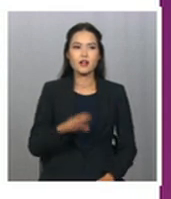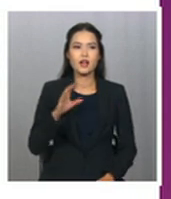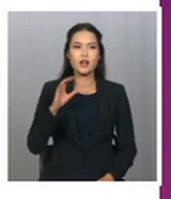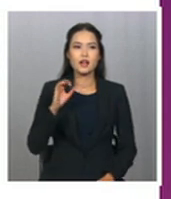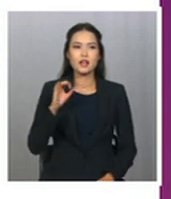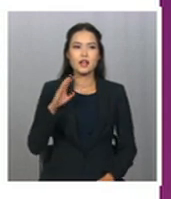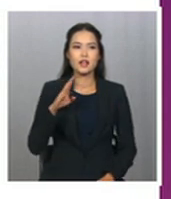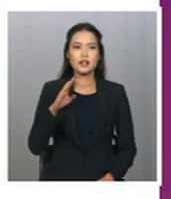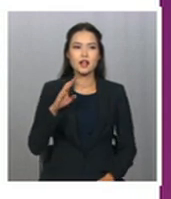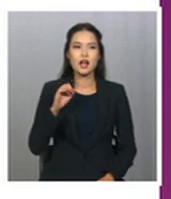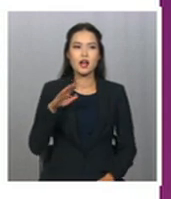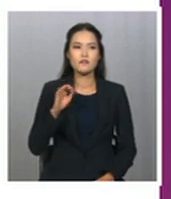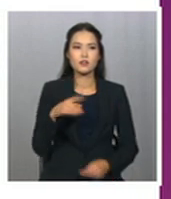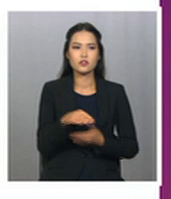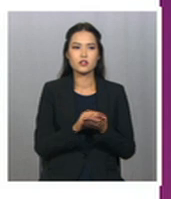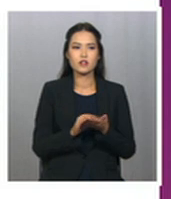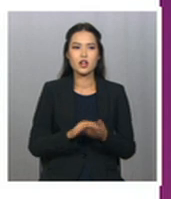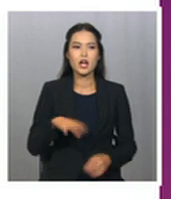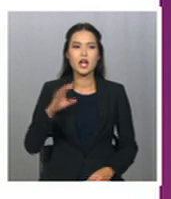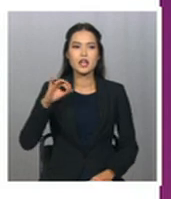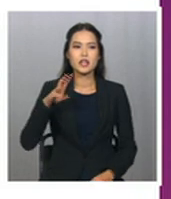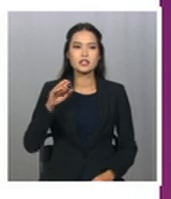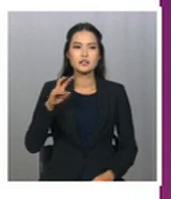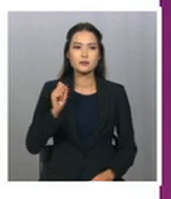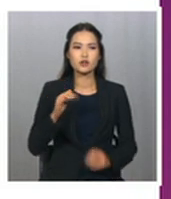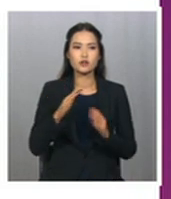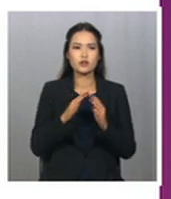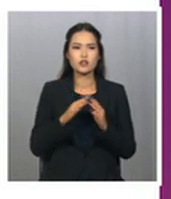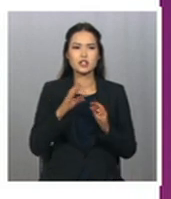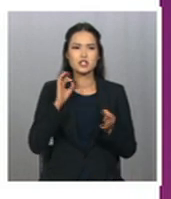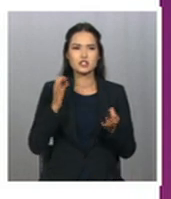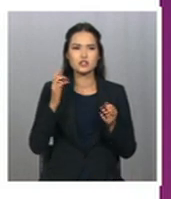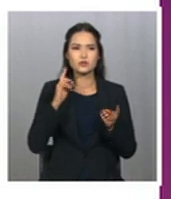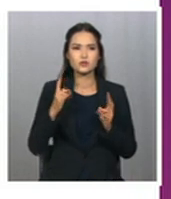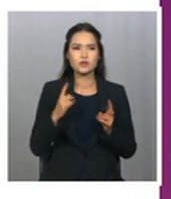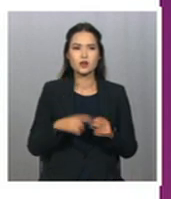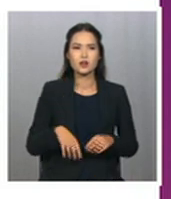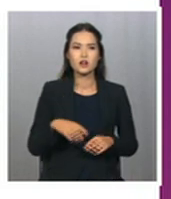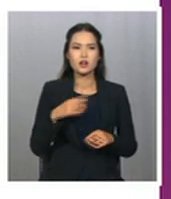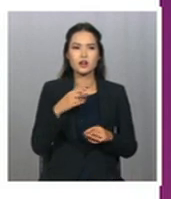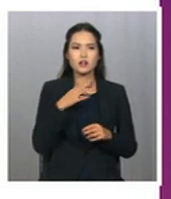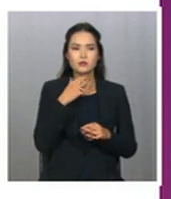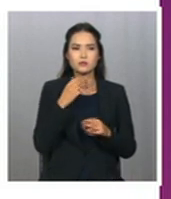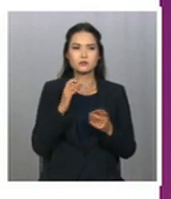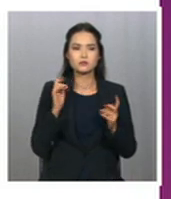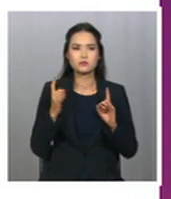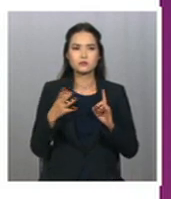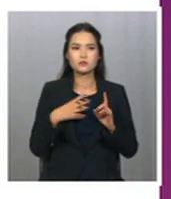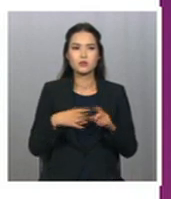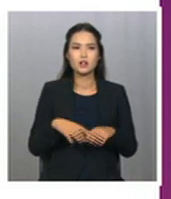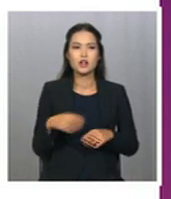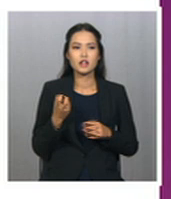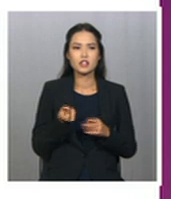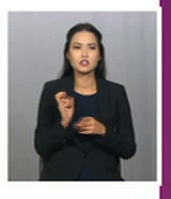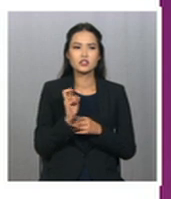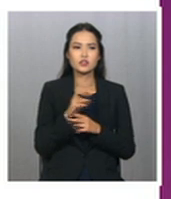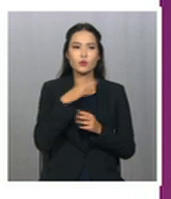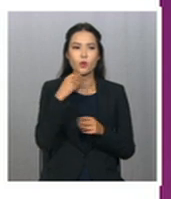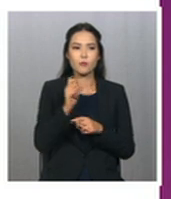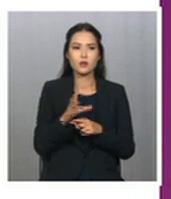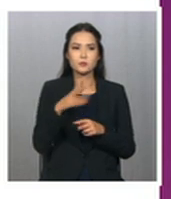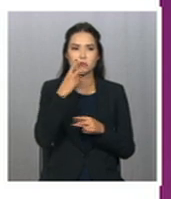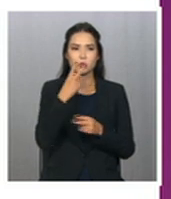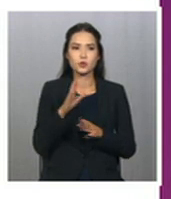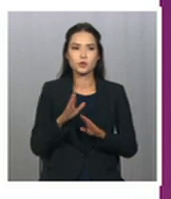Автордың жазғаны. Есімбектің үйі ызы шу, қым қуыт екен. Келе жатқан көп адамды көрген